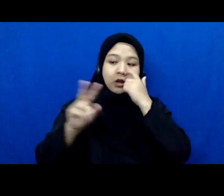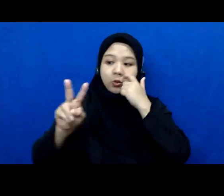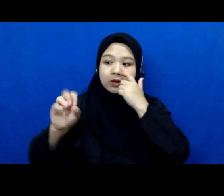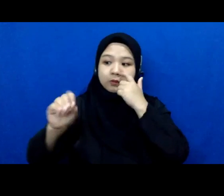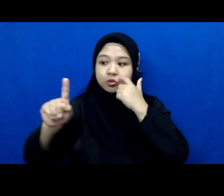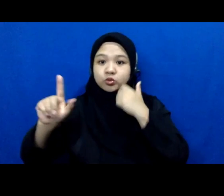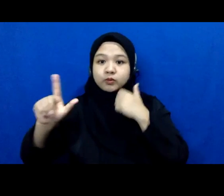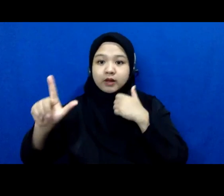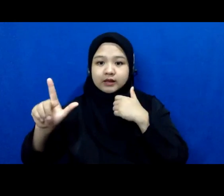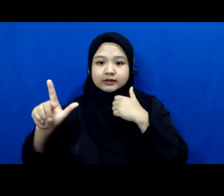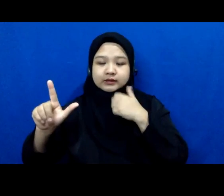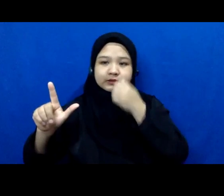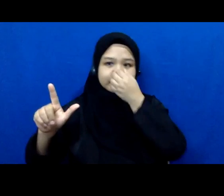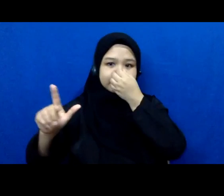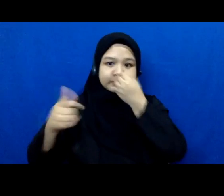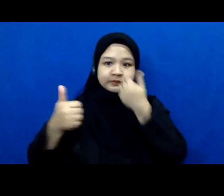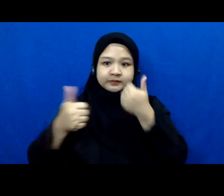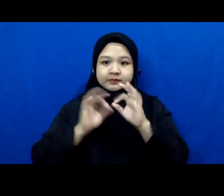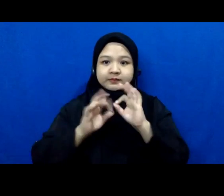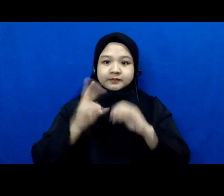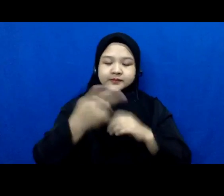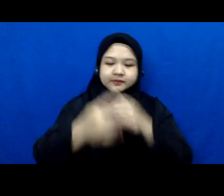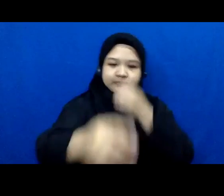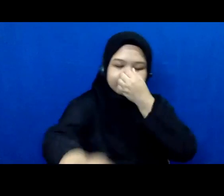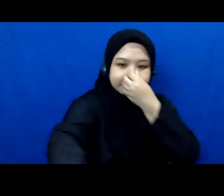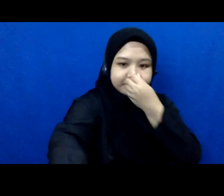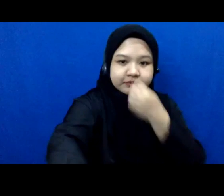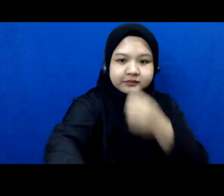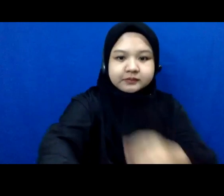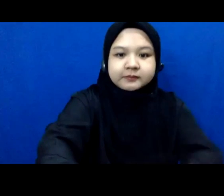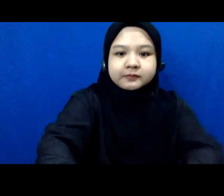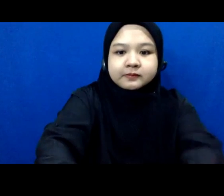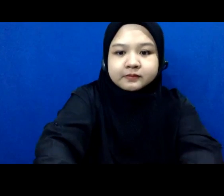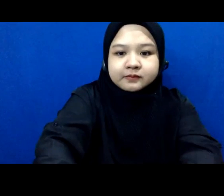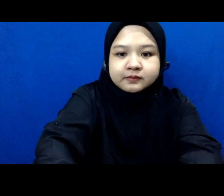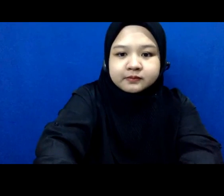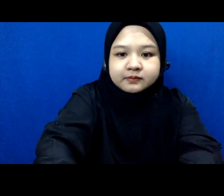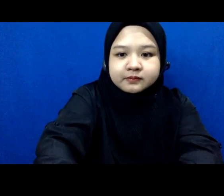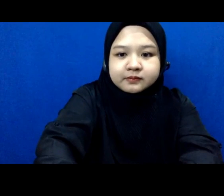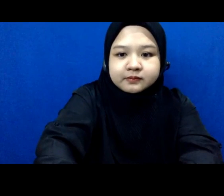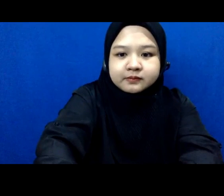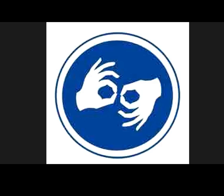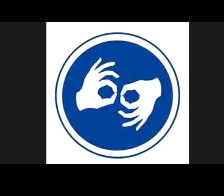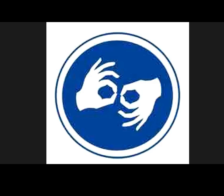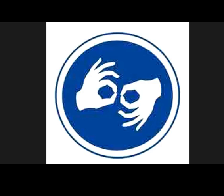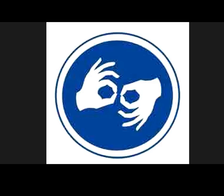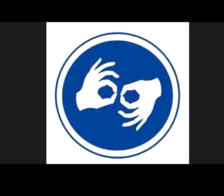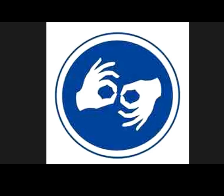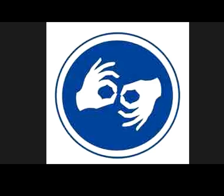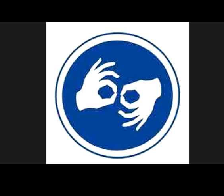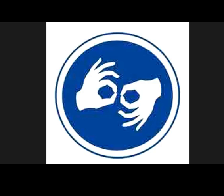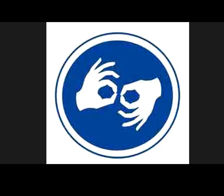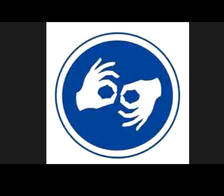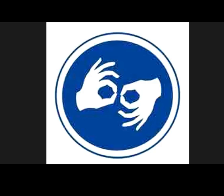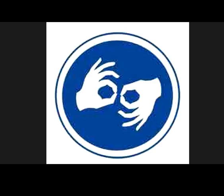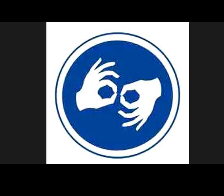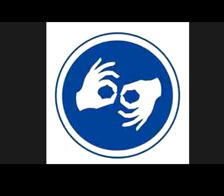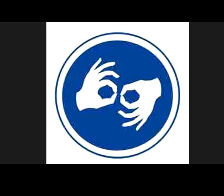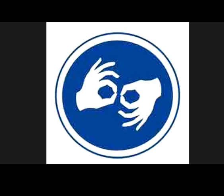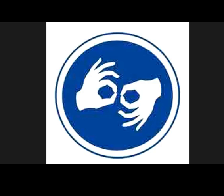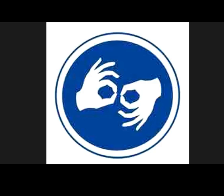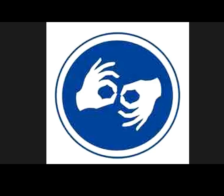perempuan ya itu juga bisa dipakai sebetulnya untuk branding jadi supaya lebih jelas saya mau bilang gini